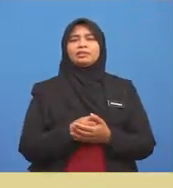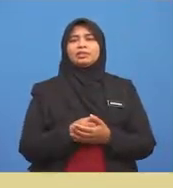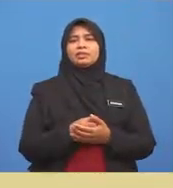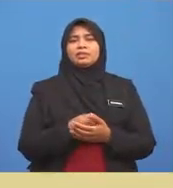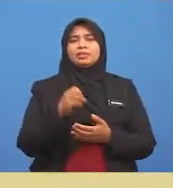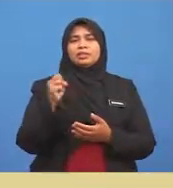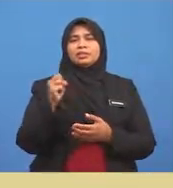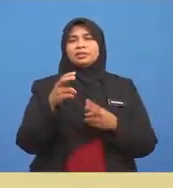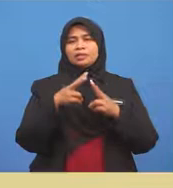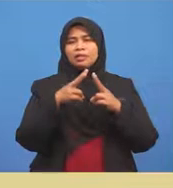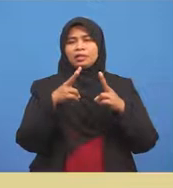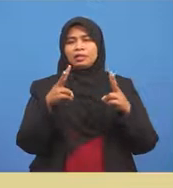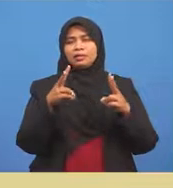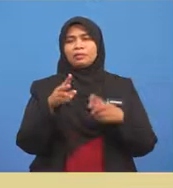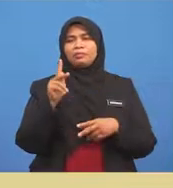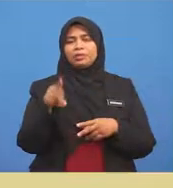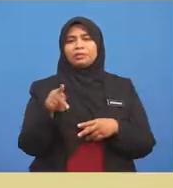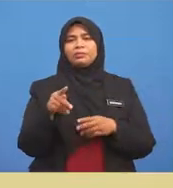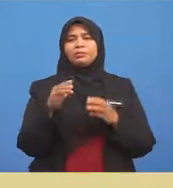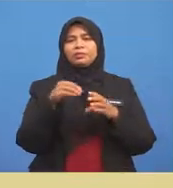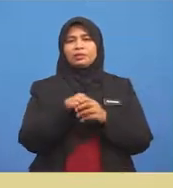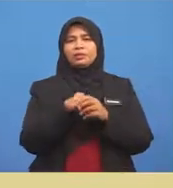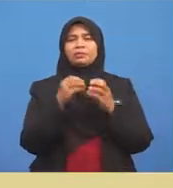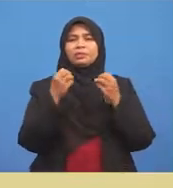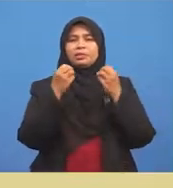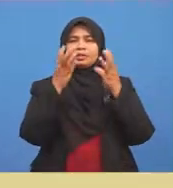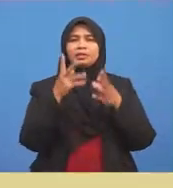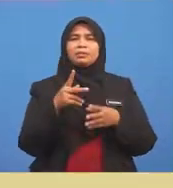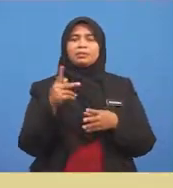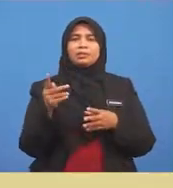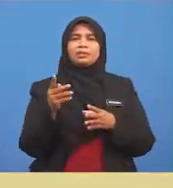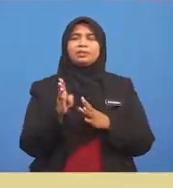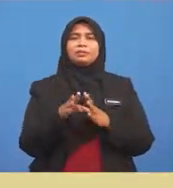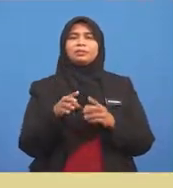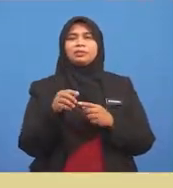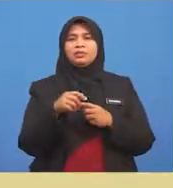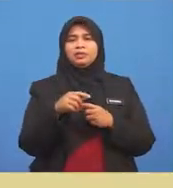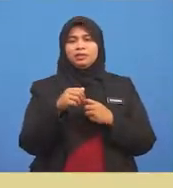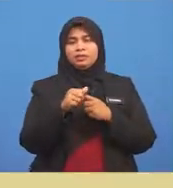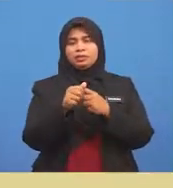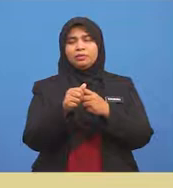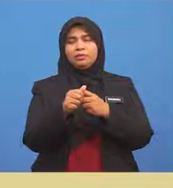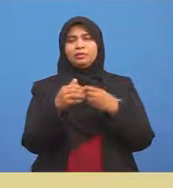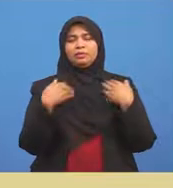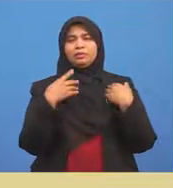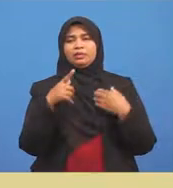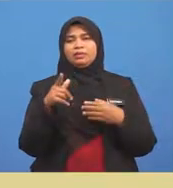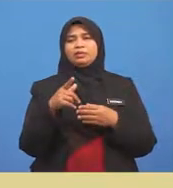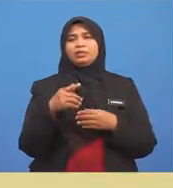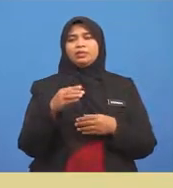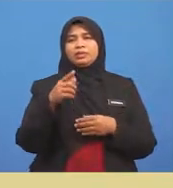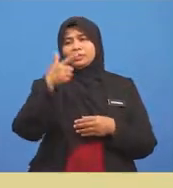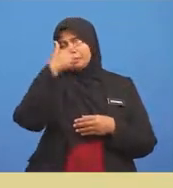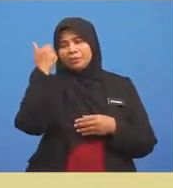amat diperlukan dalam banyak perkara. Berikut adalah antara sebab mengapa diadakan